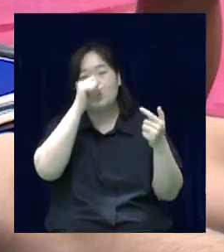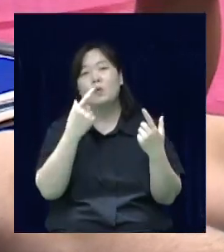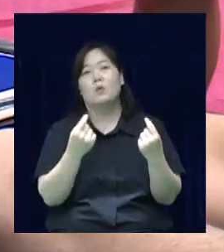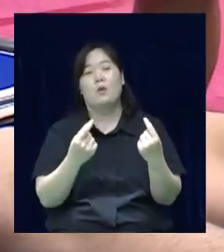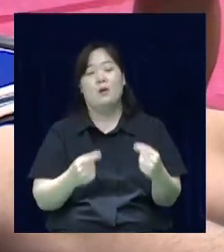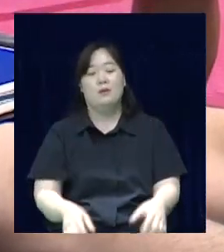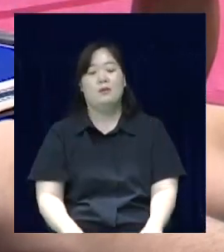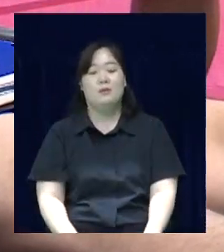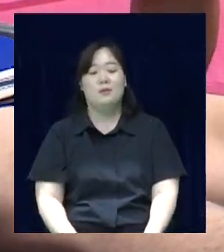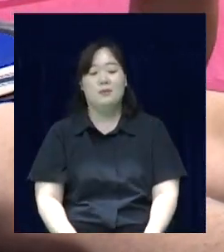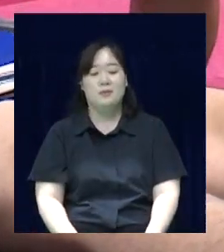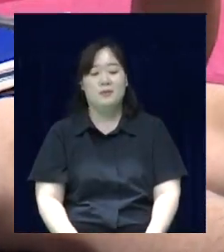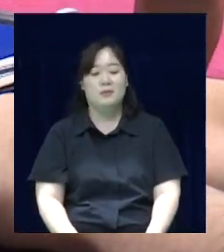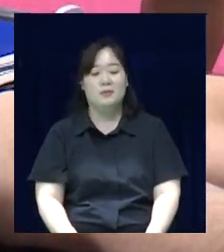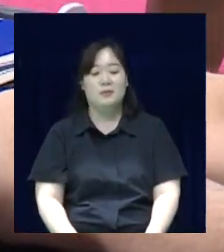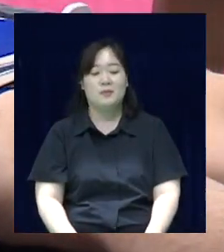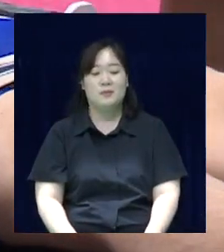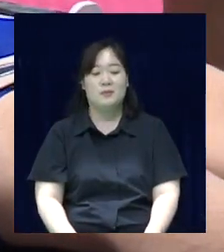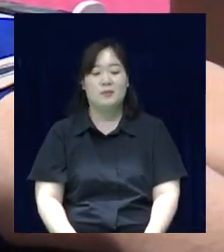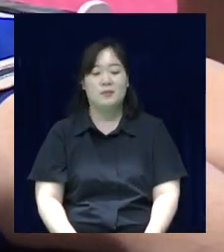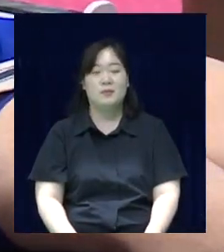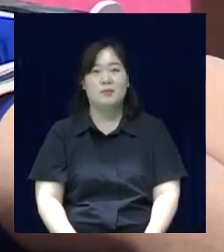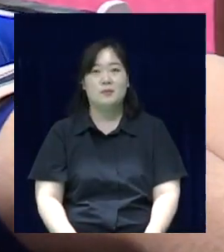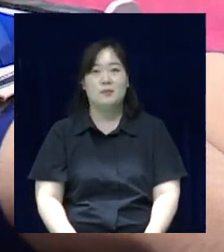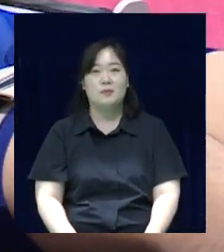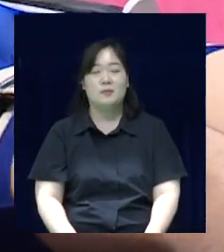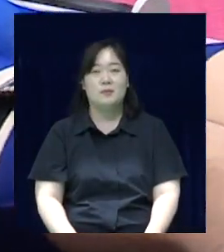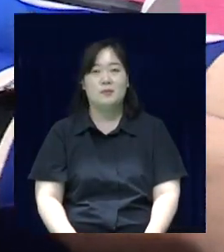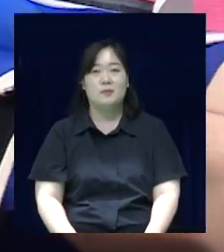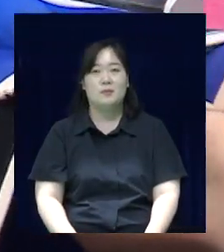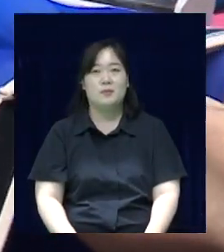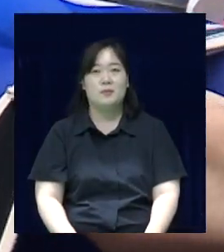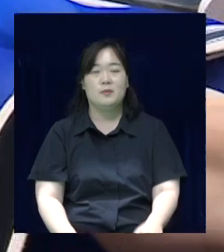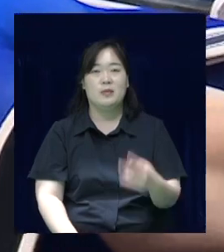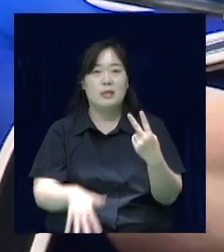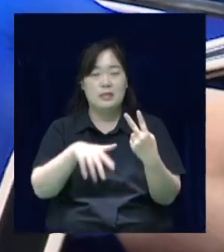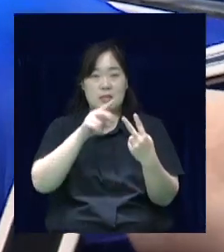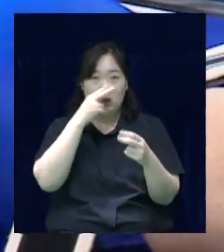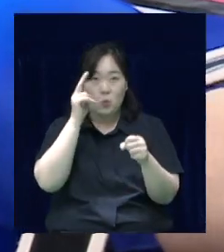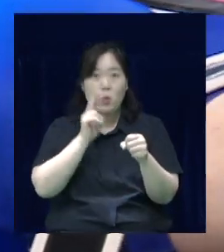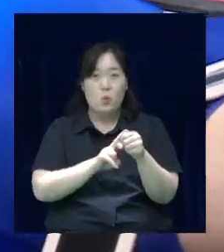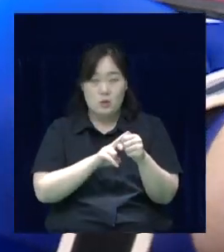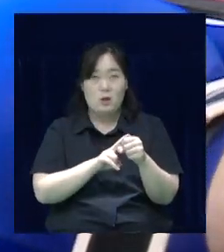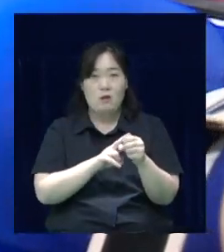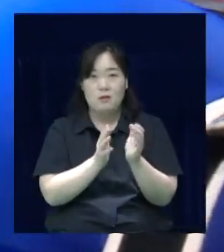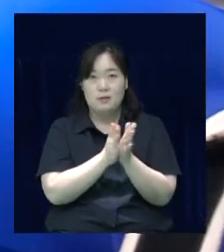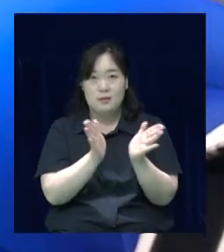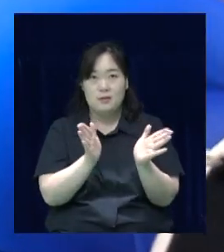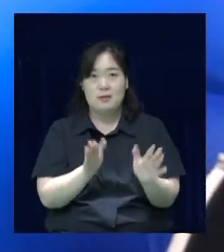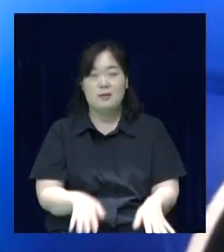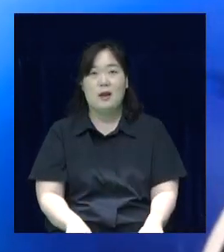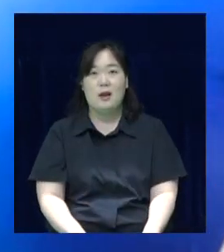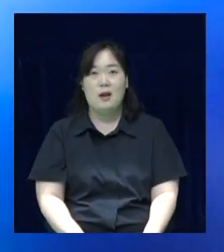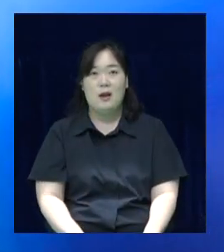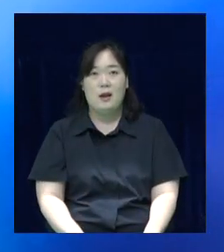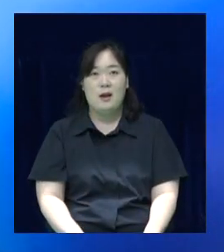16살이면 예, 한참 시간 많이 남아 예. 있습니다. 정금선 선수 2차 시도 이어지고 있습니다. 2차